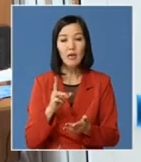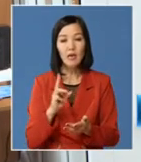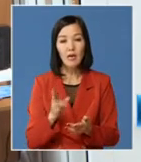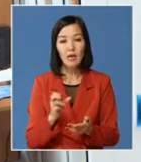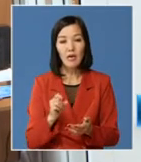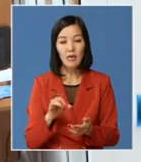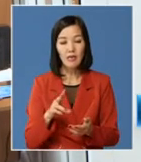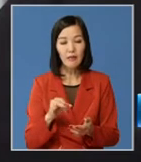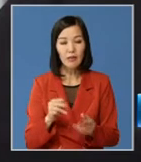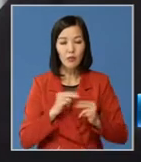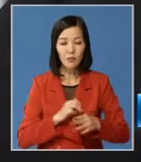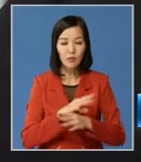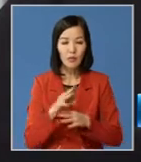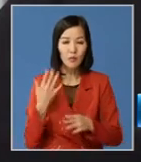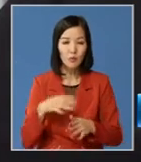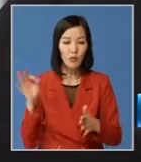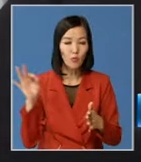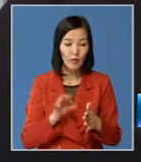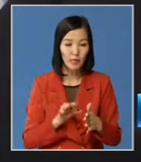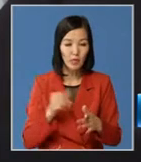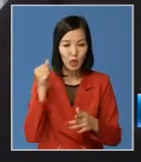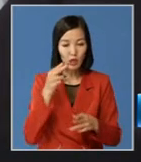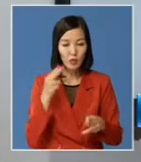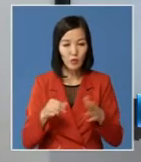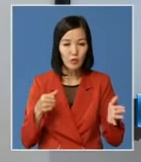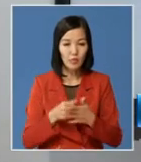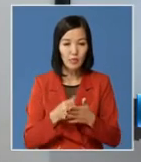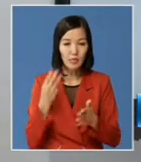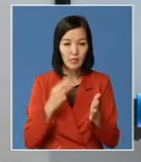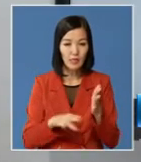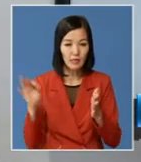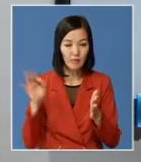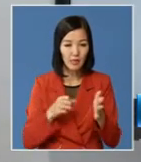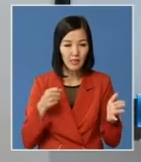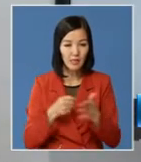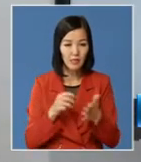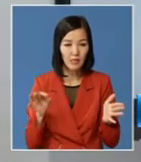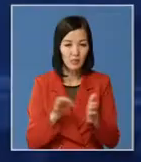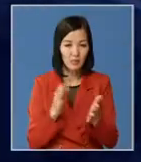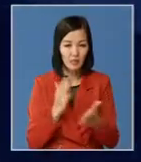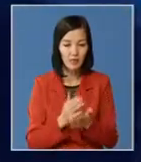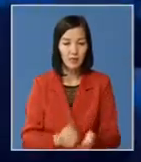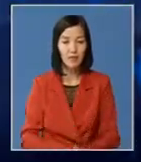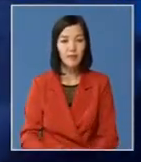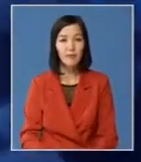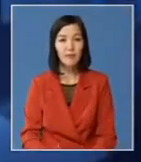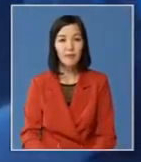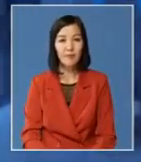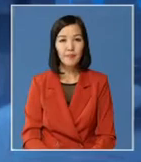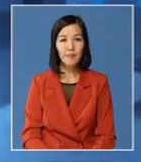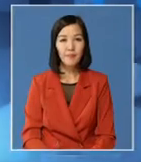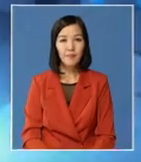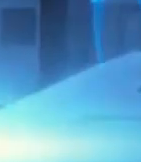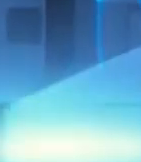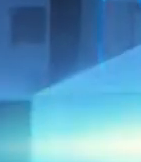бүгінде жұмыспен қамту деңгейі 50%. Жыл соңына дейін бұл көрсеткішті 80%-ға жеткізу көзделіп отыр. Кәмшат Мұхамеджан, Нұржан